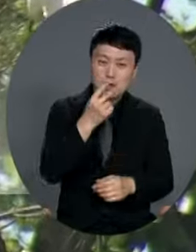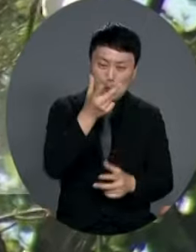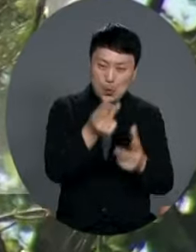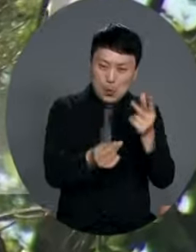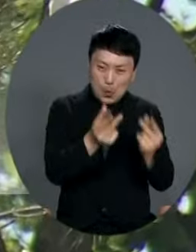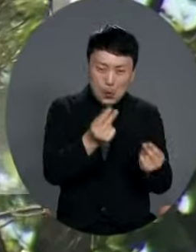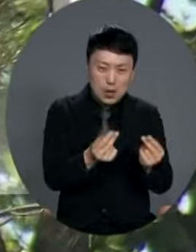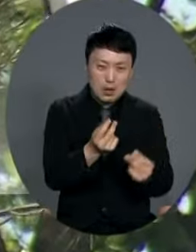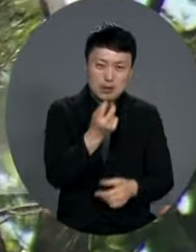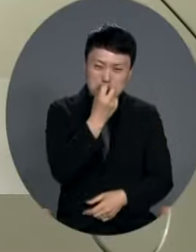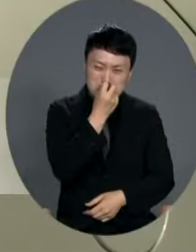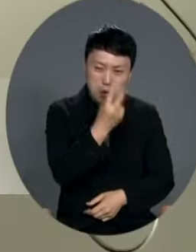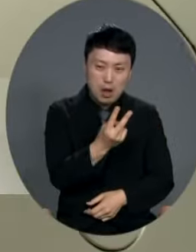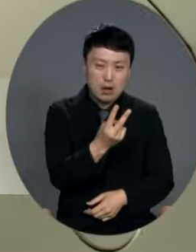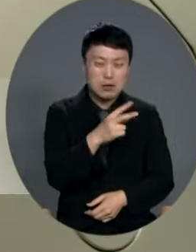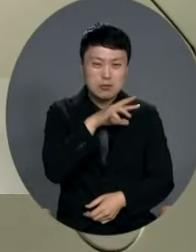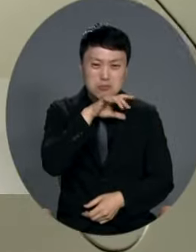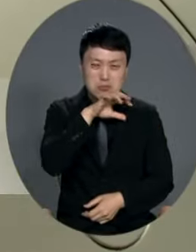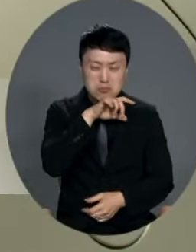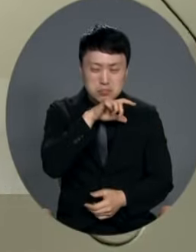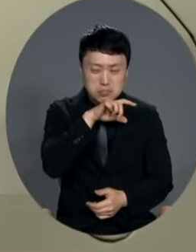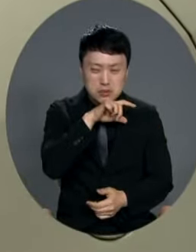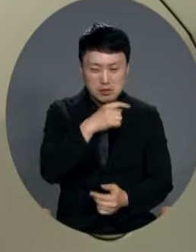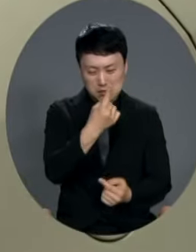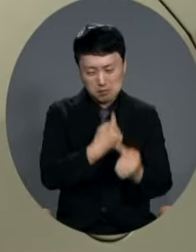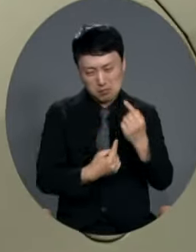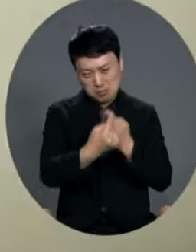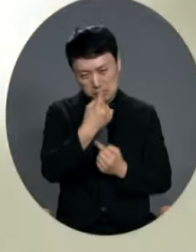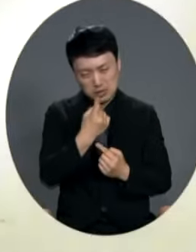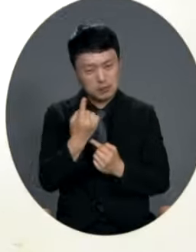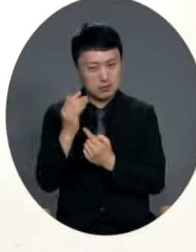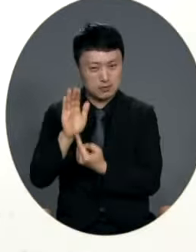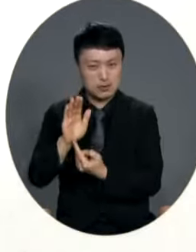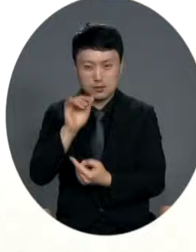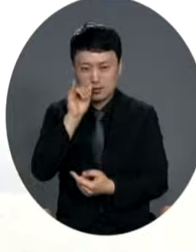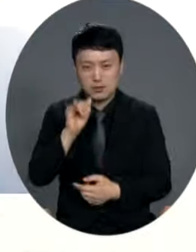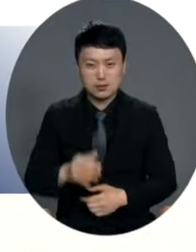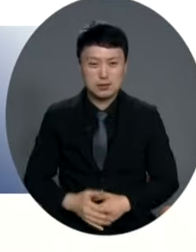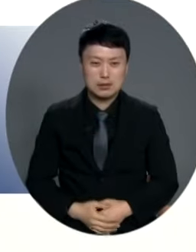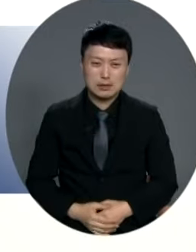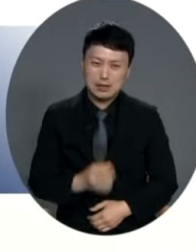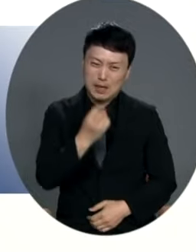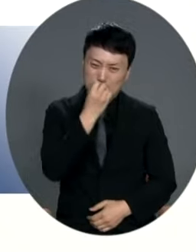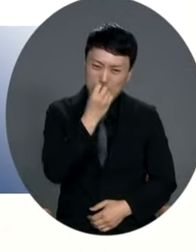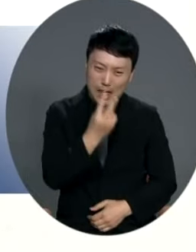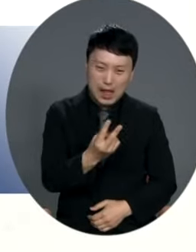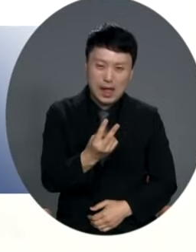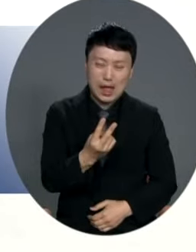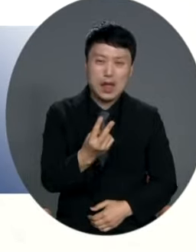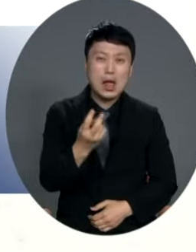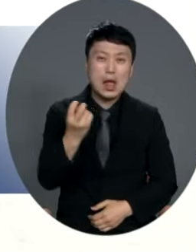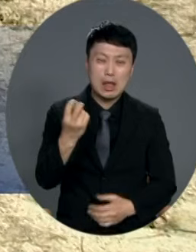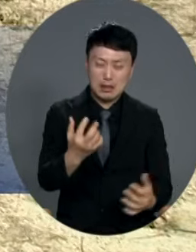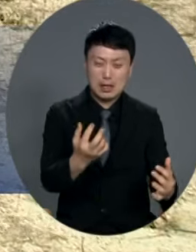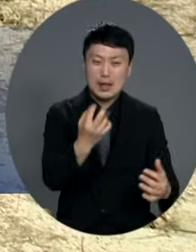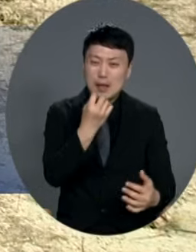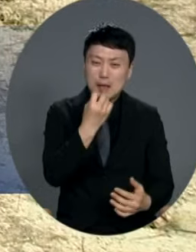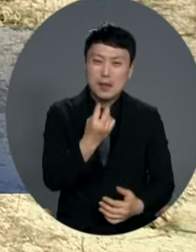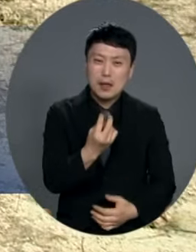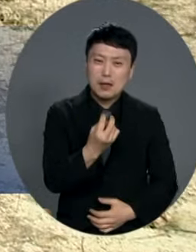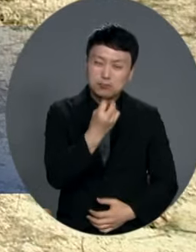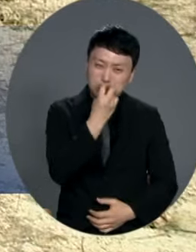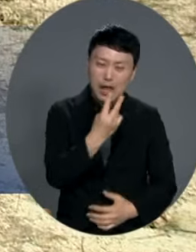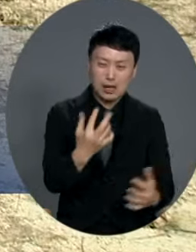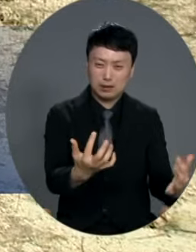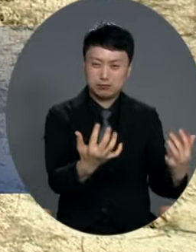등으로 큰 피해를 입어 민원을 제기했다고 말했습니다. 새똥 냄새. 그렇게는 이게 하늘로 퍼지잖아요. 그것도